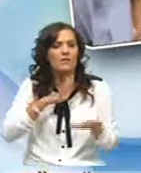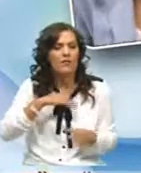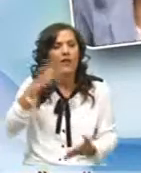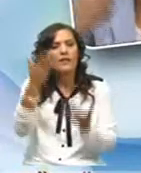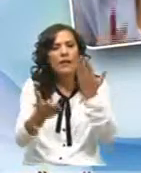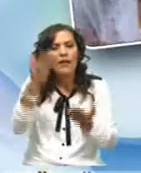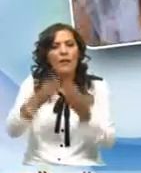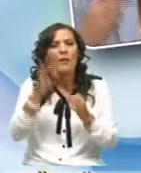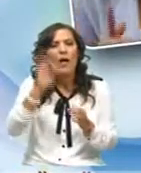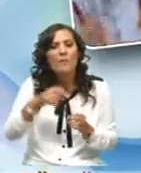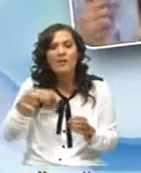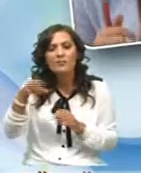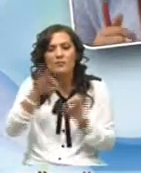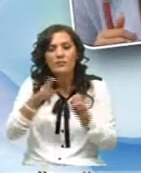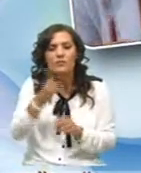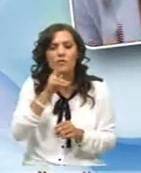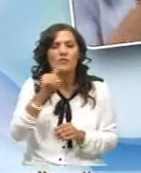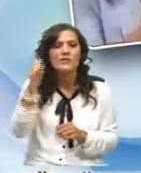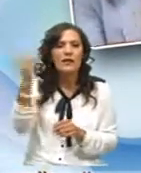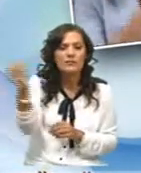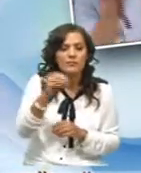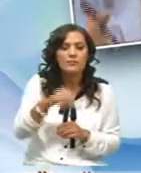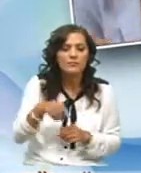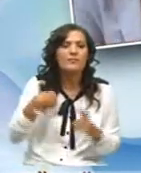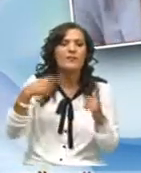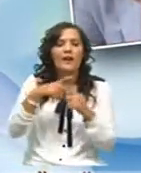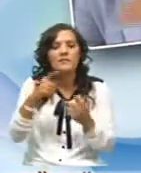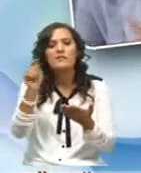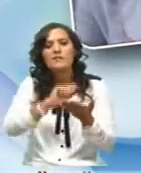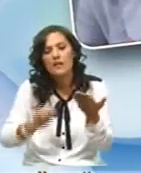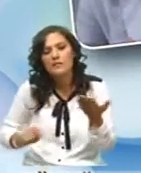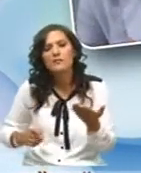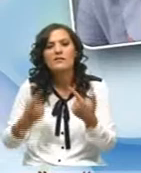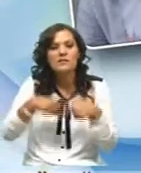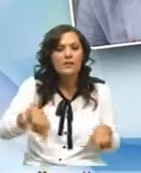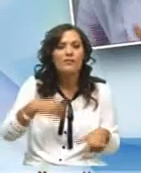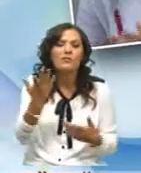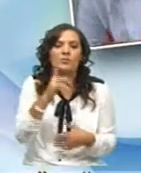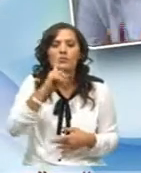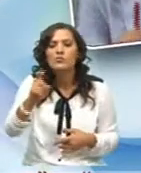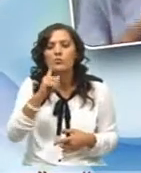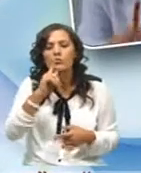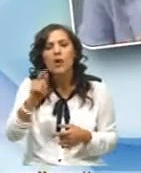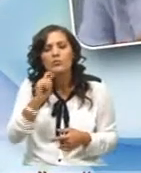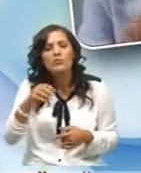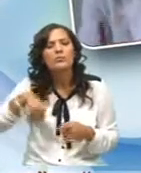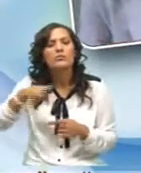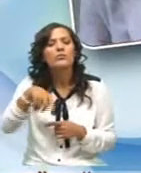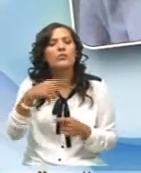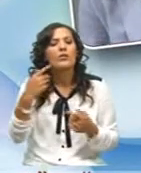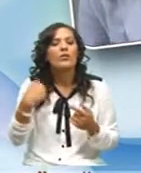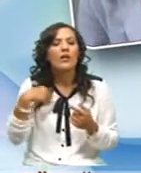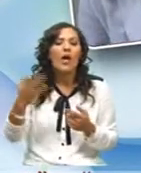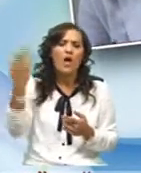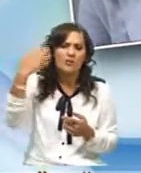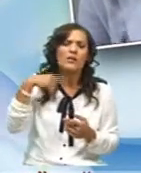ölçmenin hemen parametrelerin hemen geri döndü bir sistem var ses diyorsunuz yazılı diyorsunuz ya da sözlü yoklamalar şekilde çık önceden de